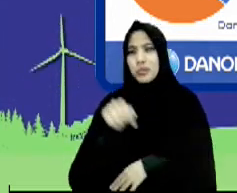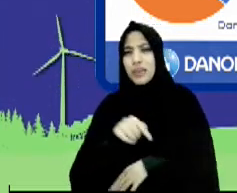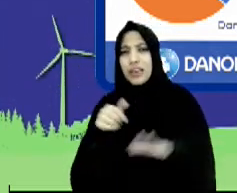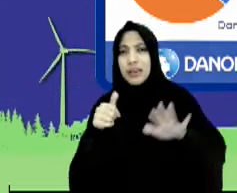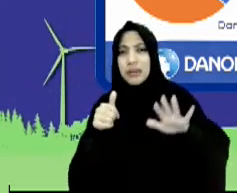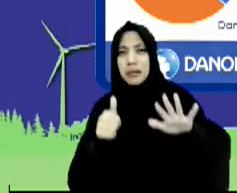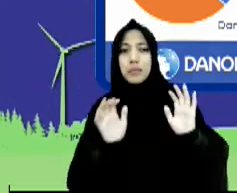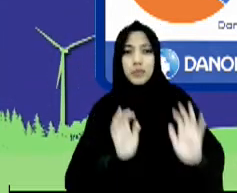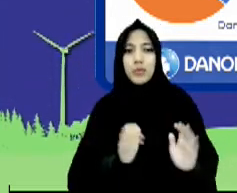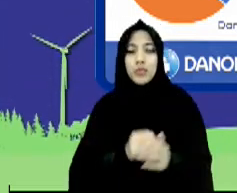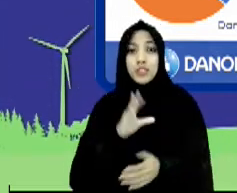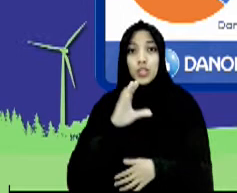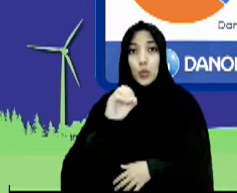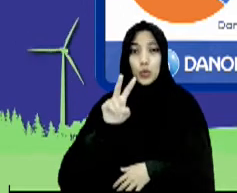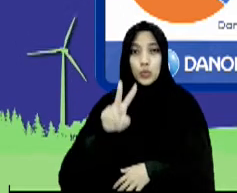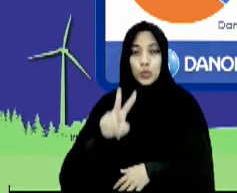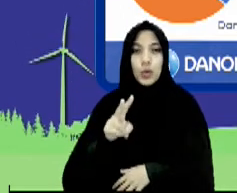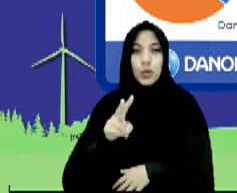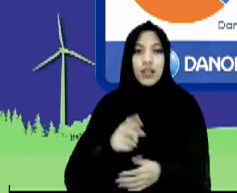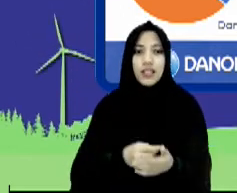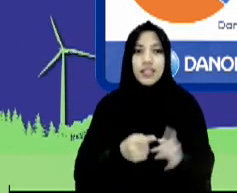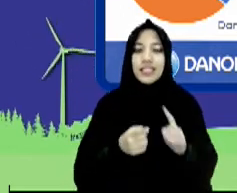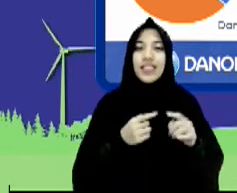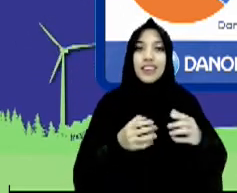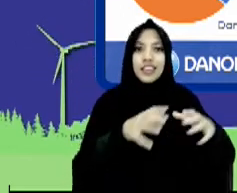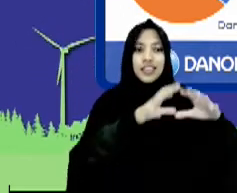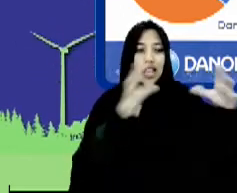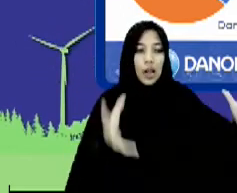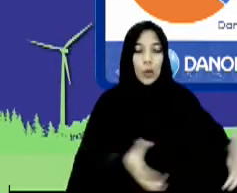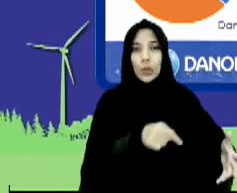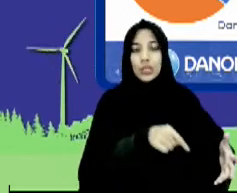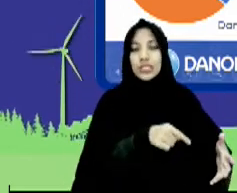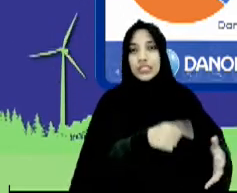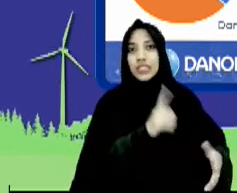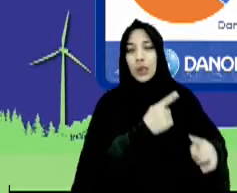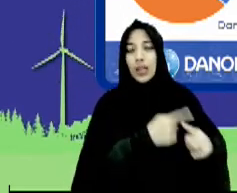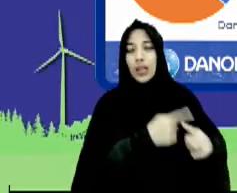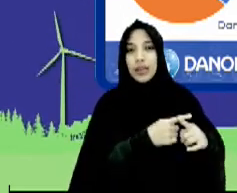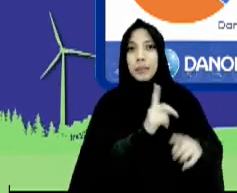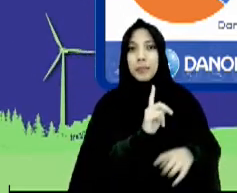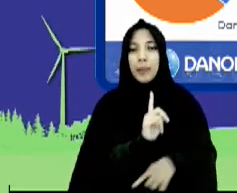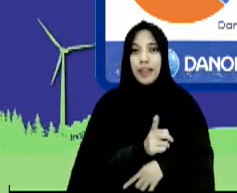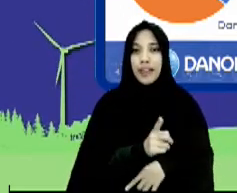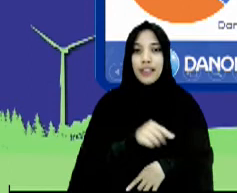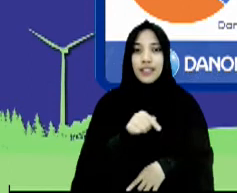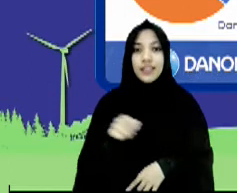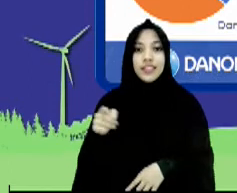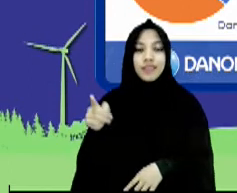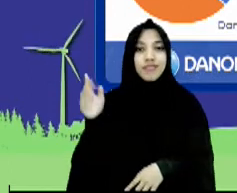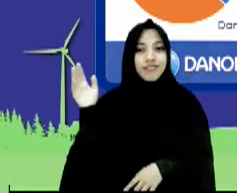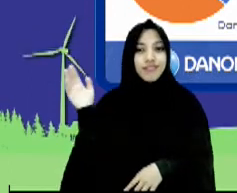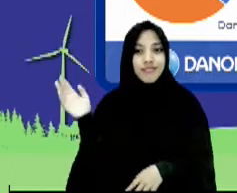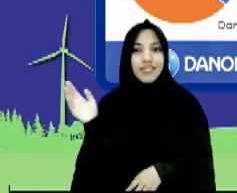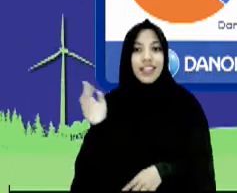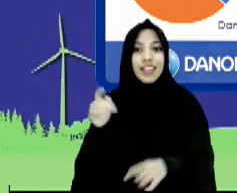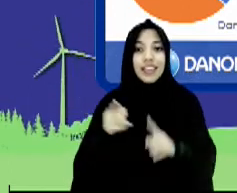dihasilkan adalah 1/6 dari e galon sekali pakai dan kita juga bisa lihat di di sebelah kiri atas ini adalah eh Hasil studi yang dilakukan juga oleh Len